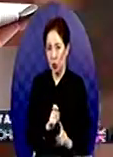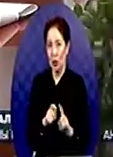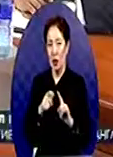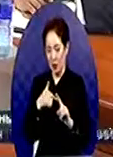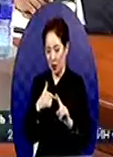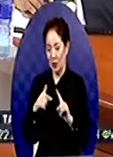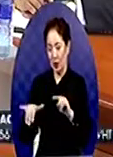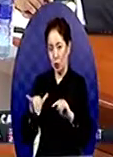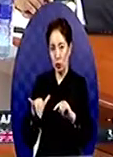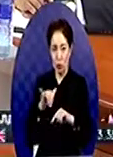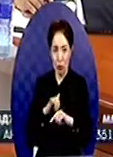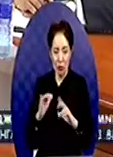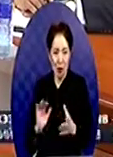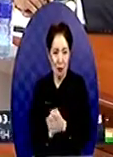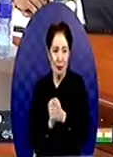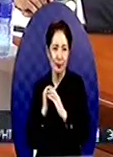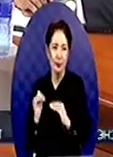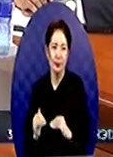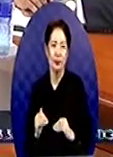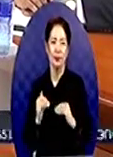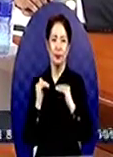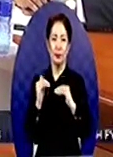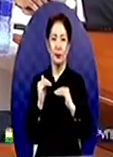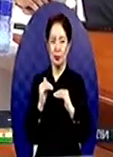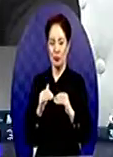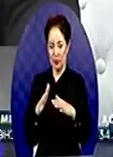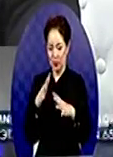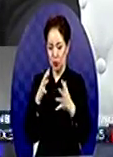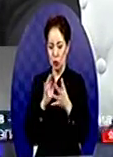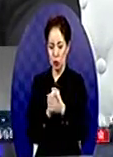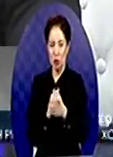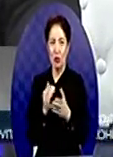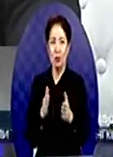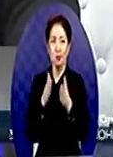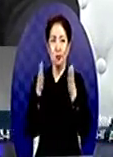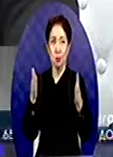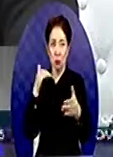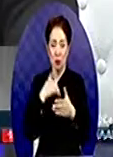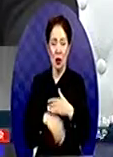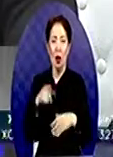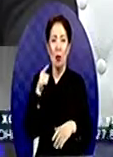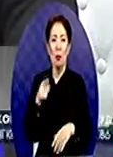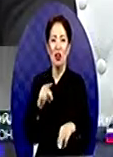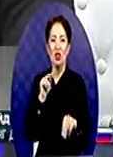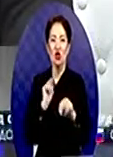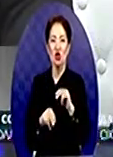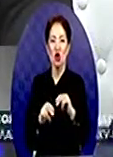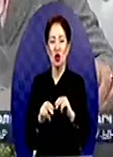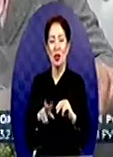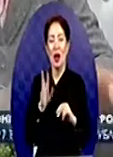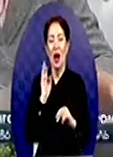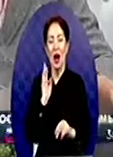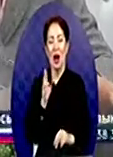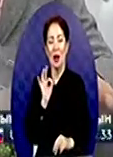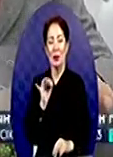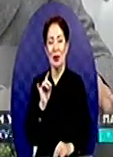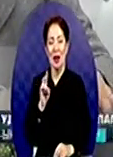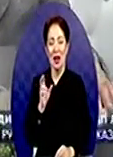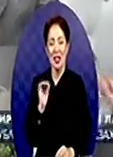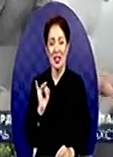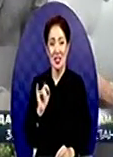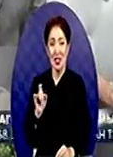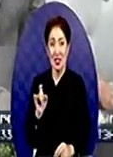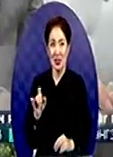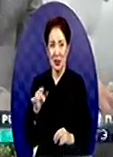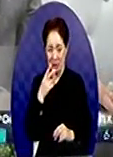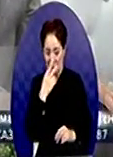шат ахиулан өргөтгсөн иж бүрэн түншлэлийн төвшөнд хүргэсний зэрэгцээ Мянганы сорилтын корпорацийн хоёр дахь компакт гэрээг баталгаажуулсныг шадар сайд энх